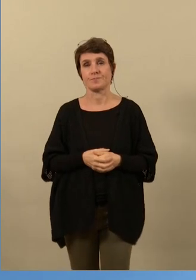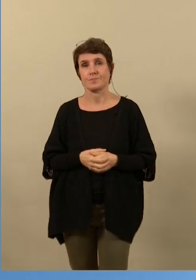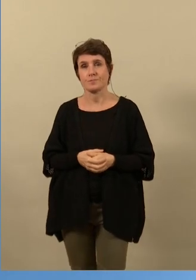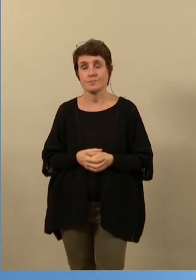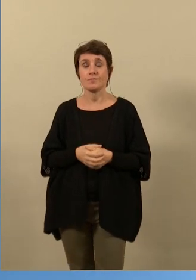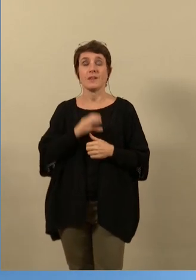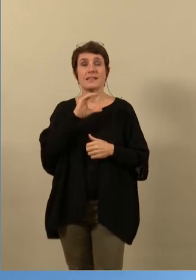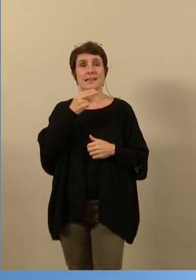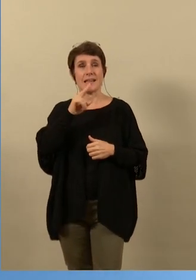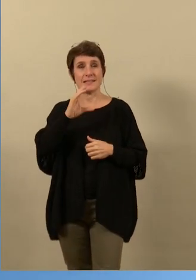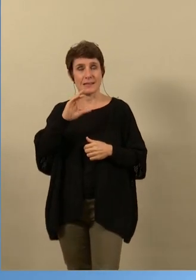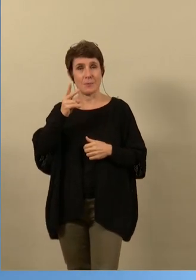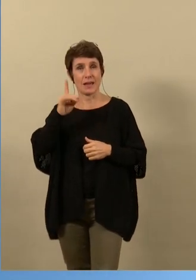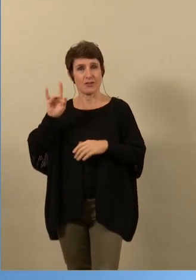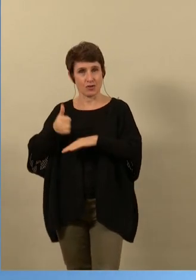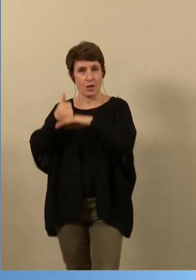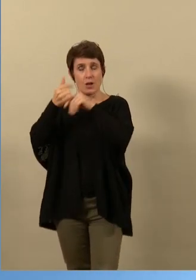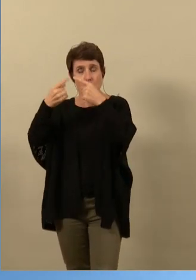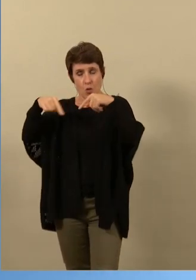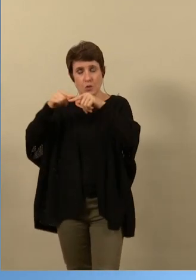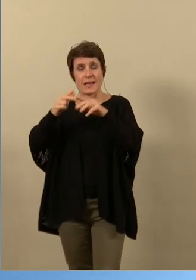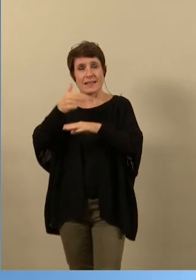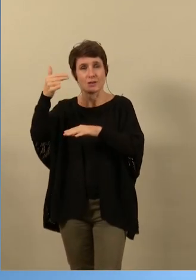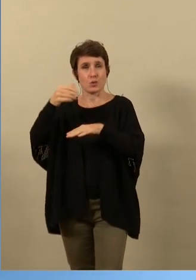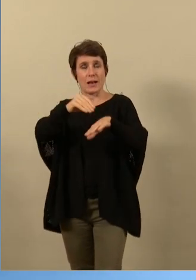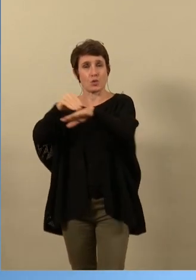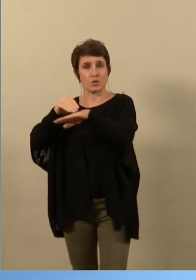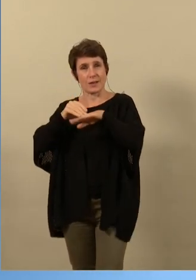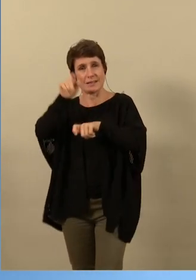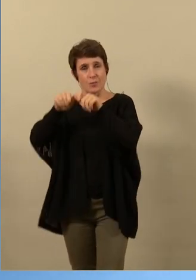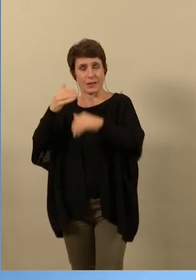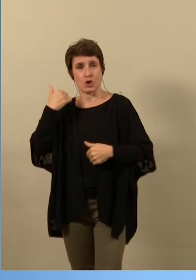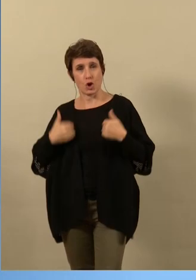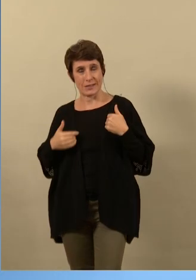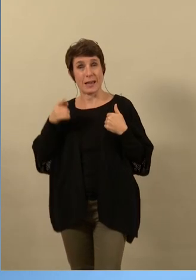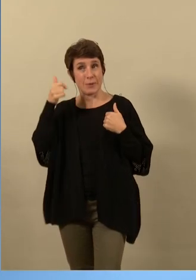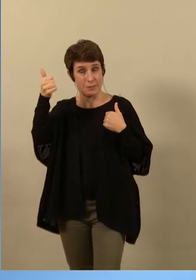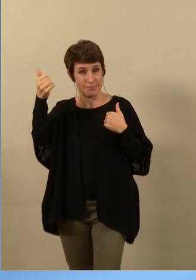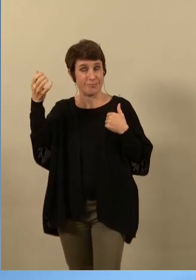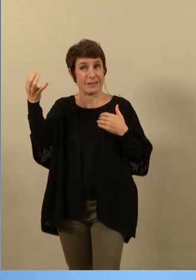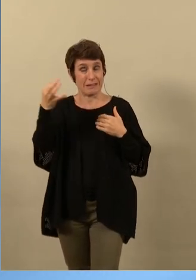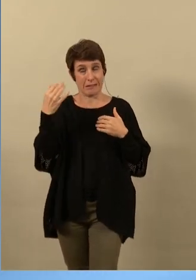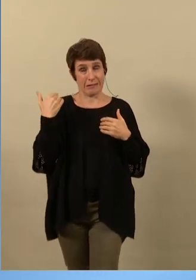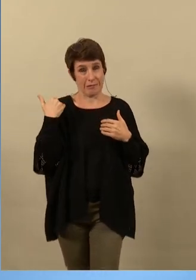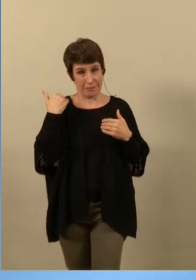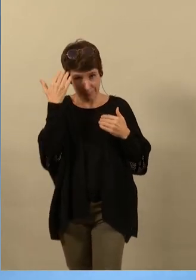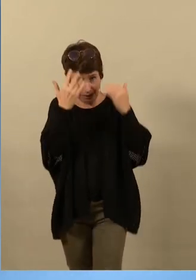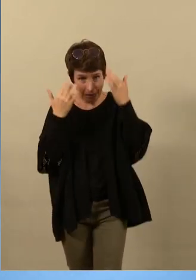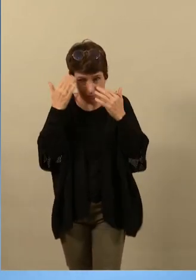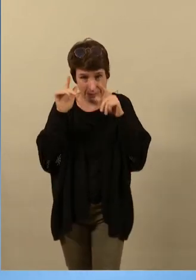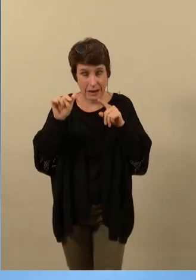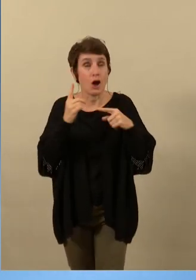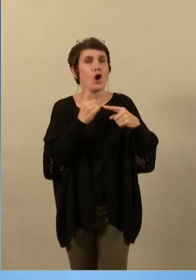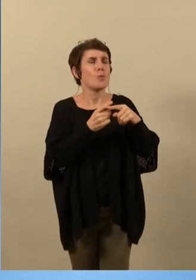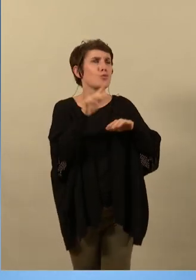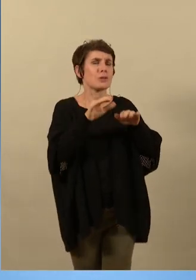CNCPH le Conseil national consultatif des personnes handicapées sur l'inquiétude que ce dernier a récemment exprimé d'une part ainsi que la centaine